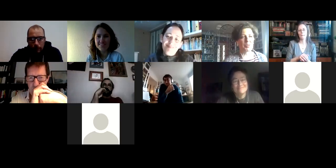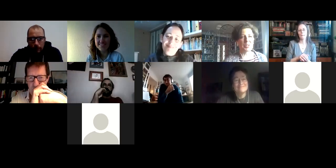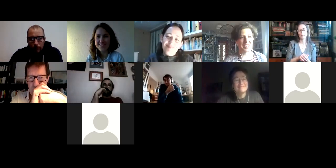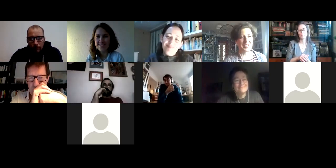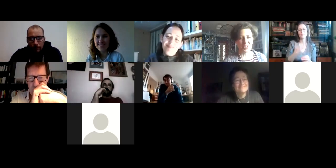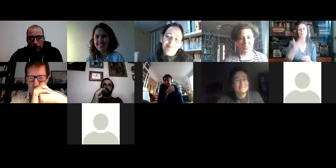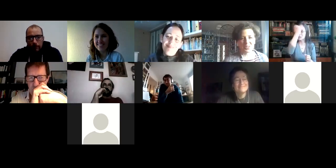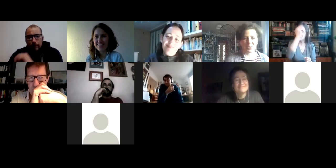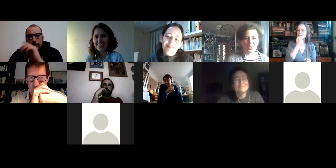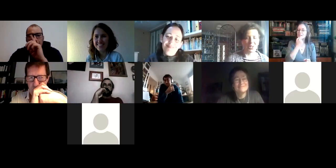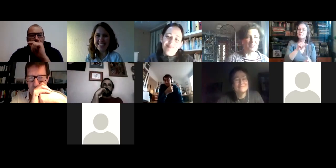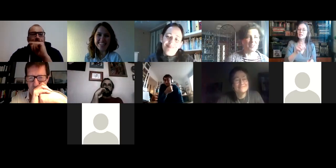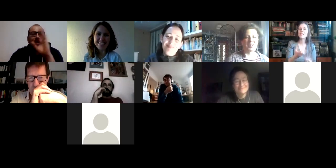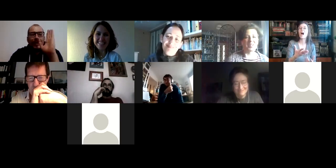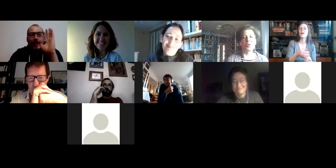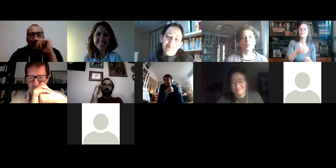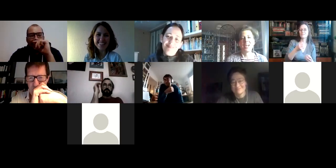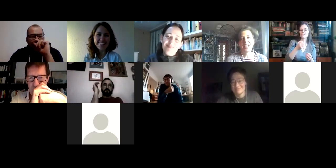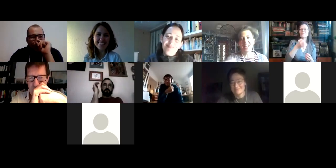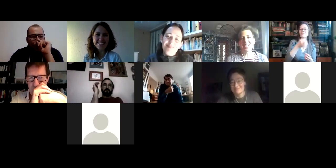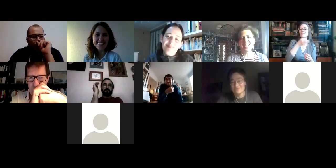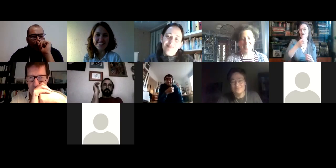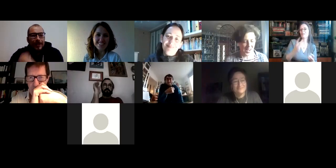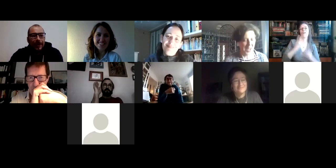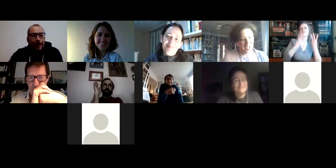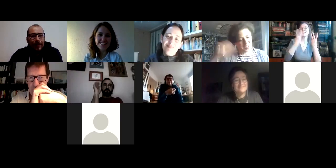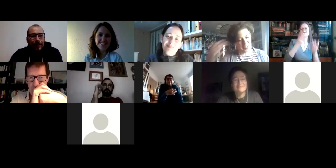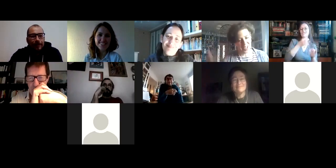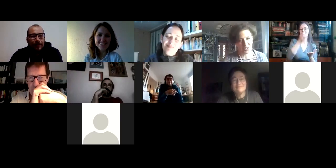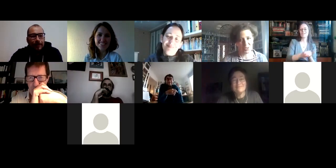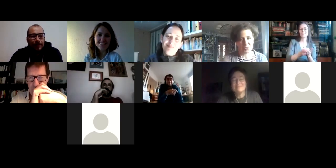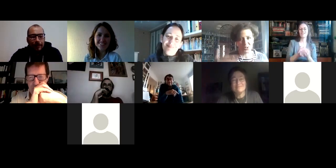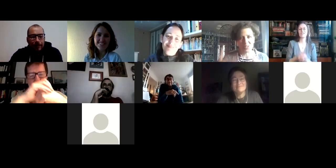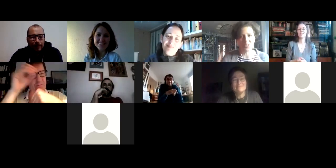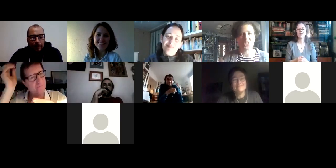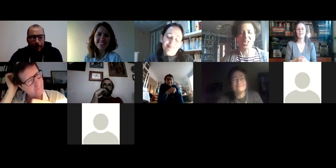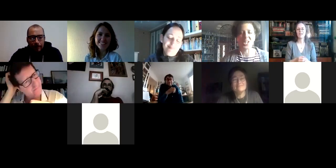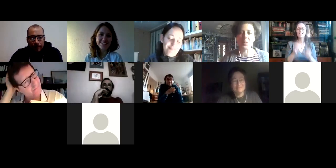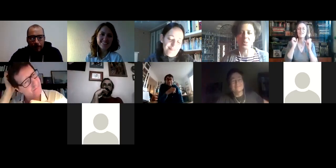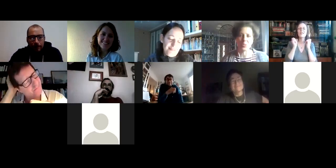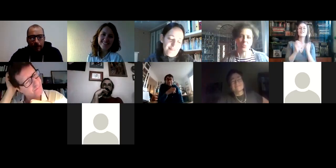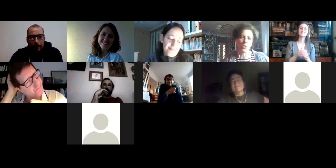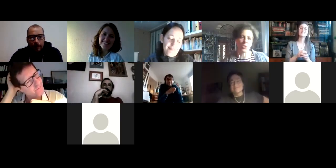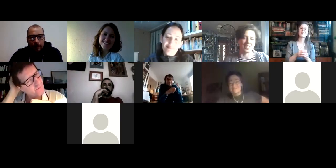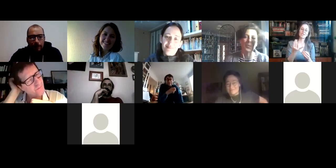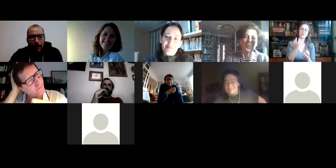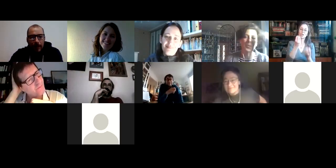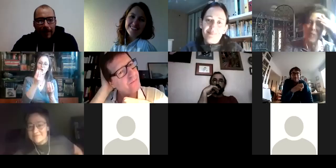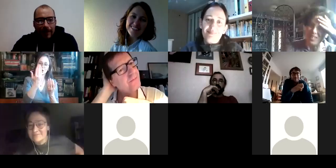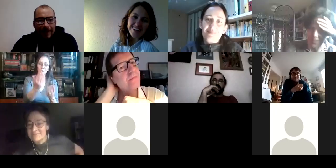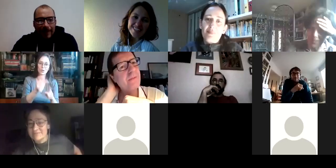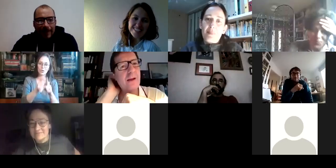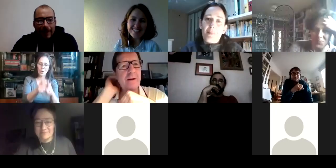потому я и хотела, чтобы кто-нибудь еще взял слово. Да, я скажу. Ага, и как-то так, чтобы какое-то завершение прозвучало такое у нас,